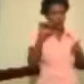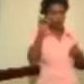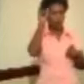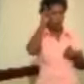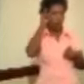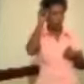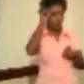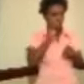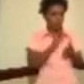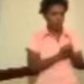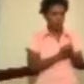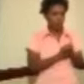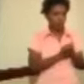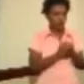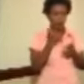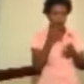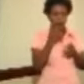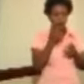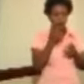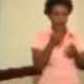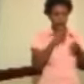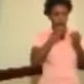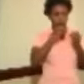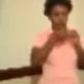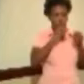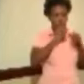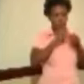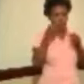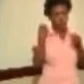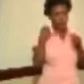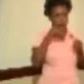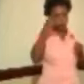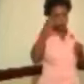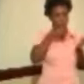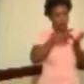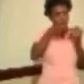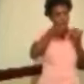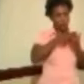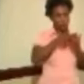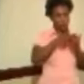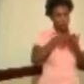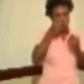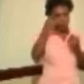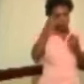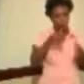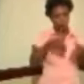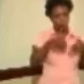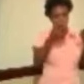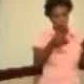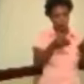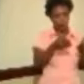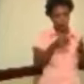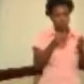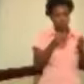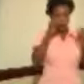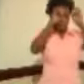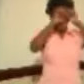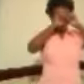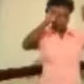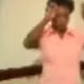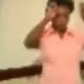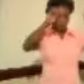Qui chiffre nous gagnent précis en matière de plan nous pour nous accorder dans le budget payant à l'éducation